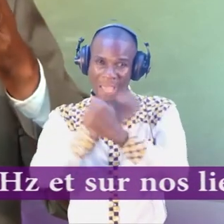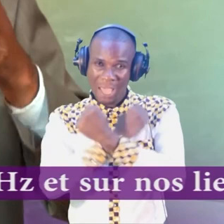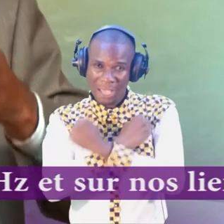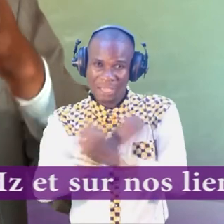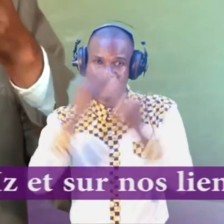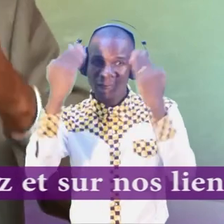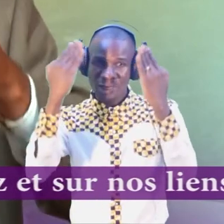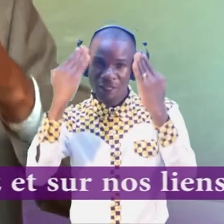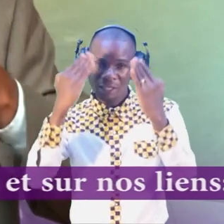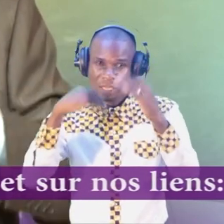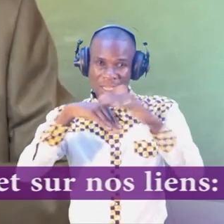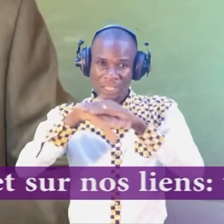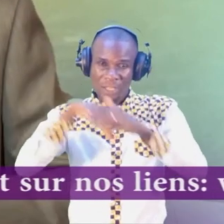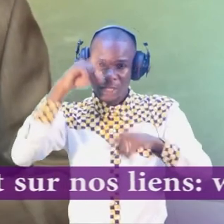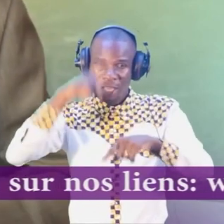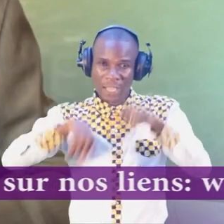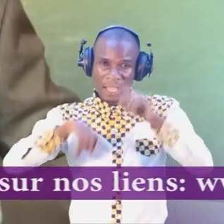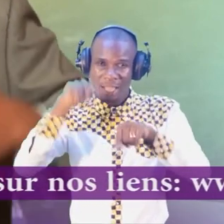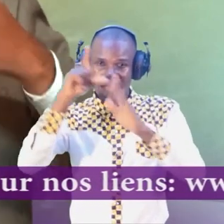sana. Mungu anaweza